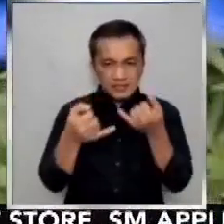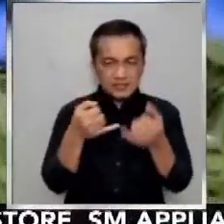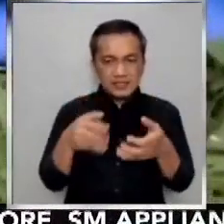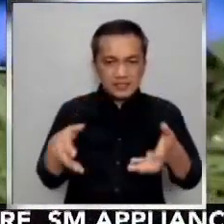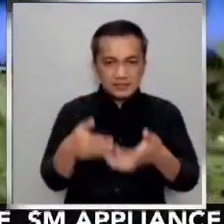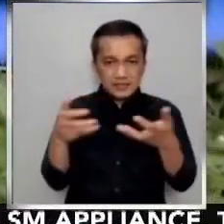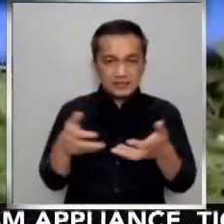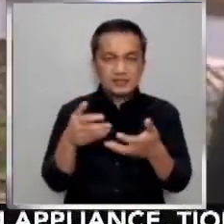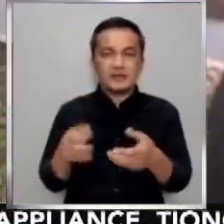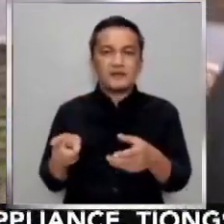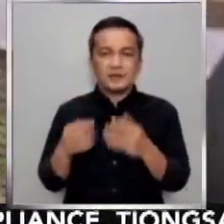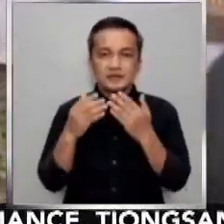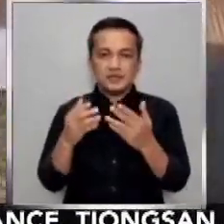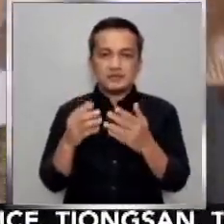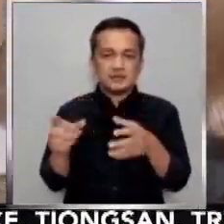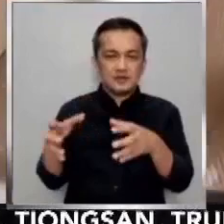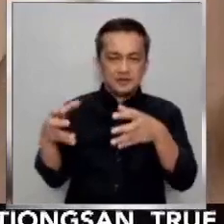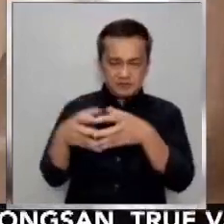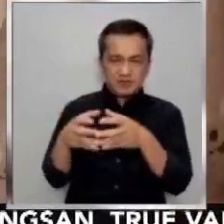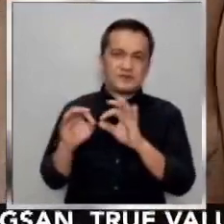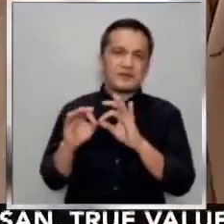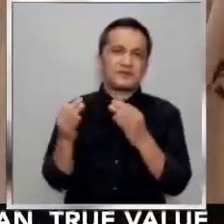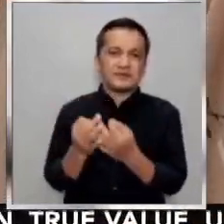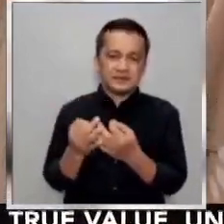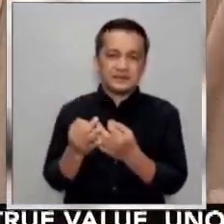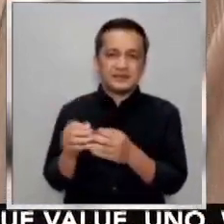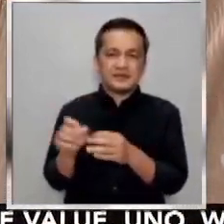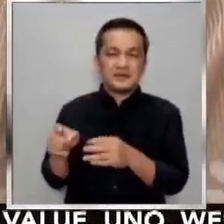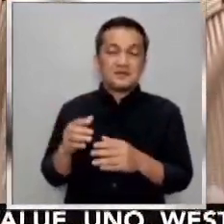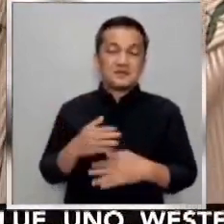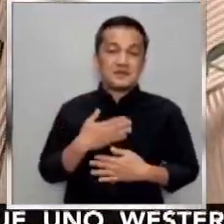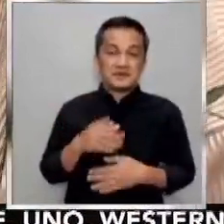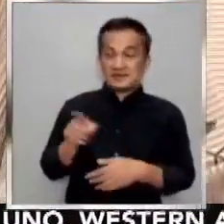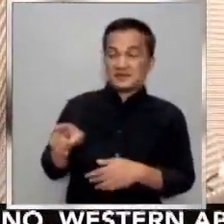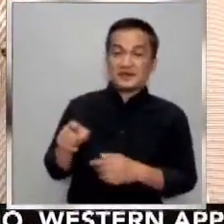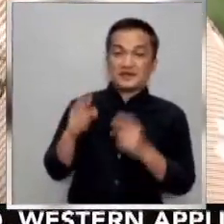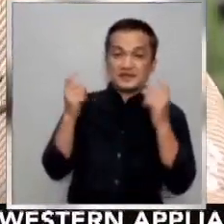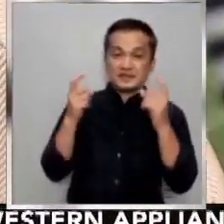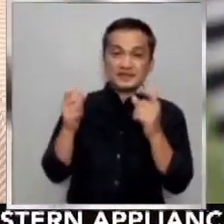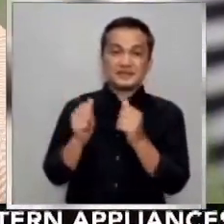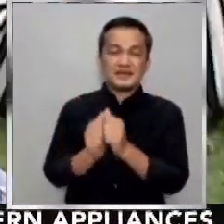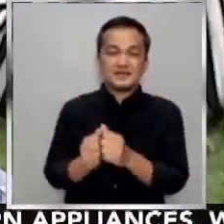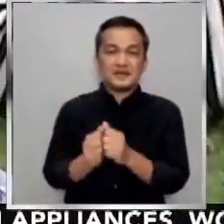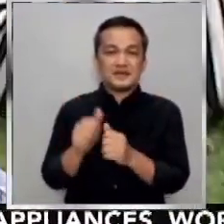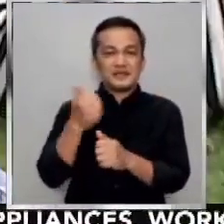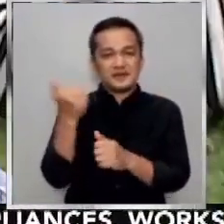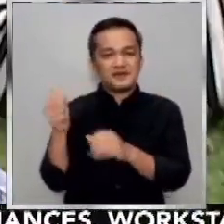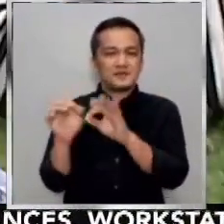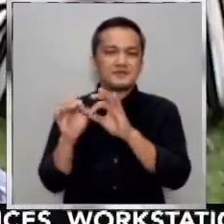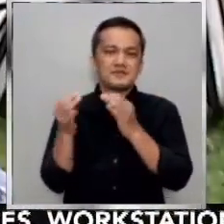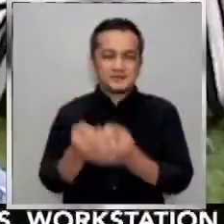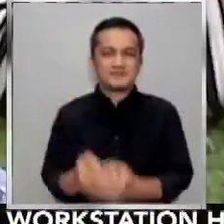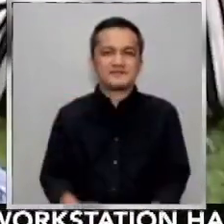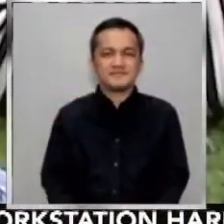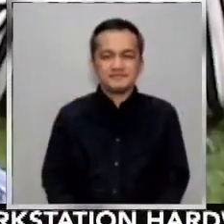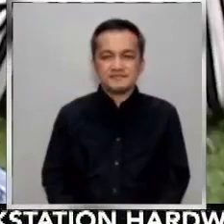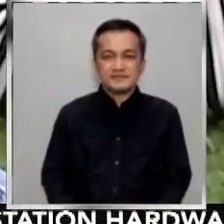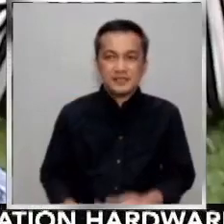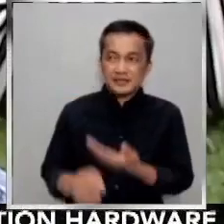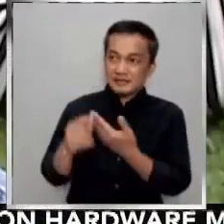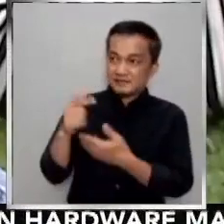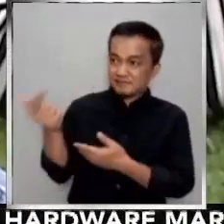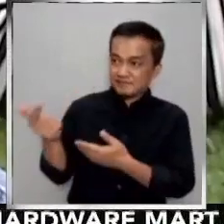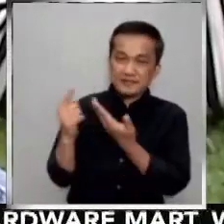na buo ang kanilang pamilya. Mas masaya raw na magdiwang kasama ang ibang mga pamilya. Yun lang naman po importante, kasama